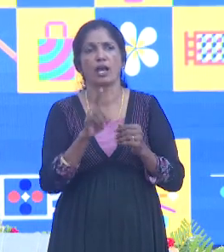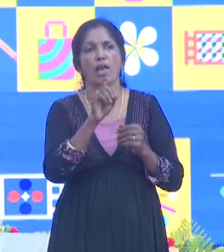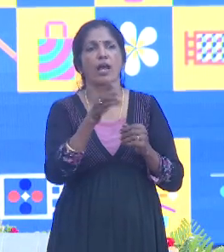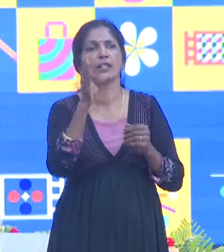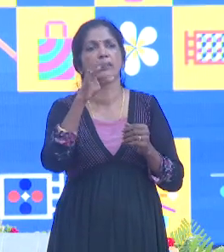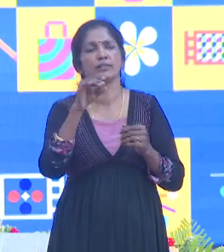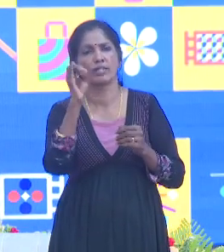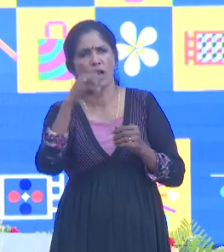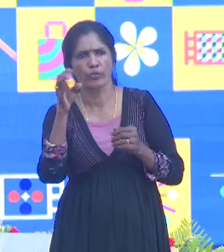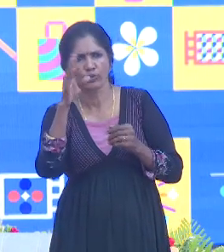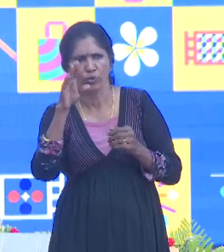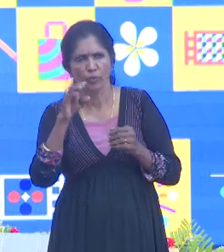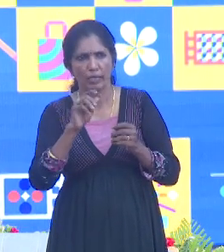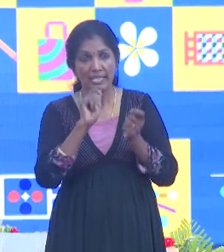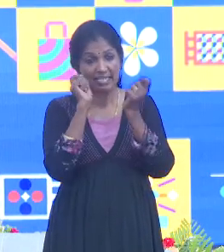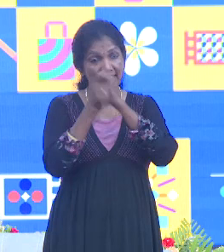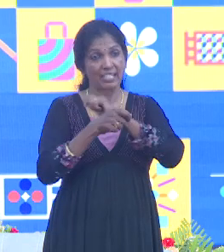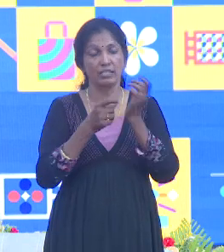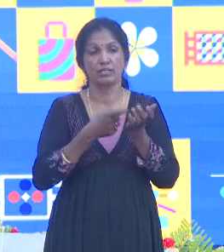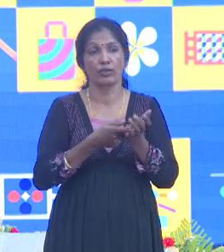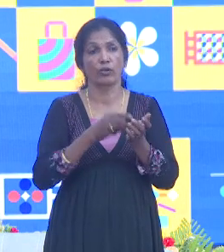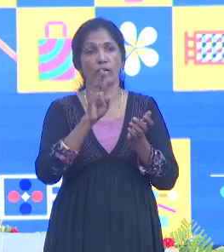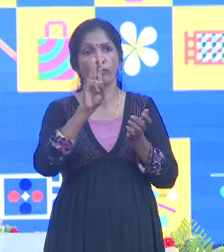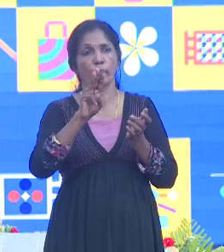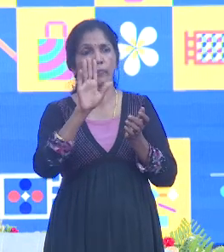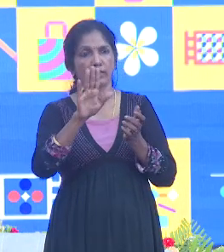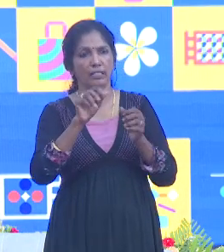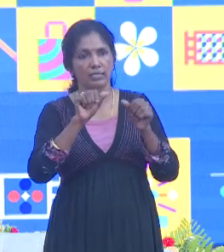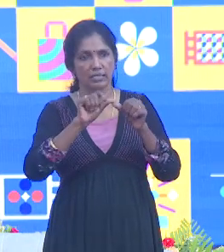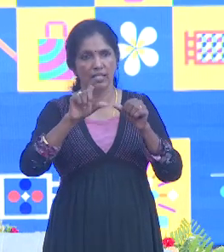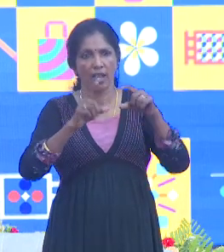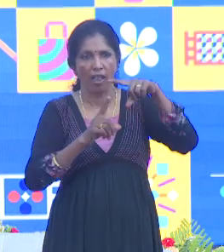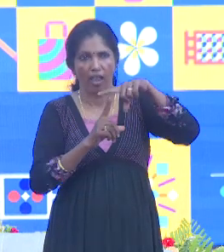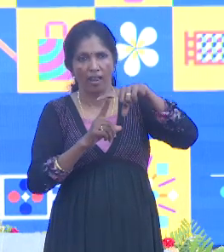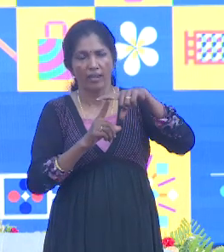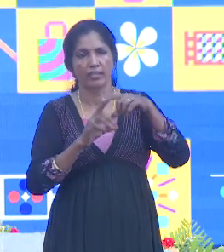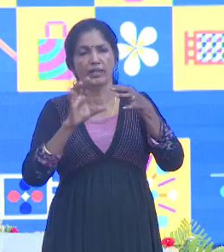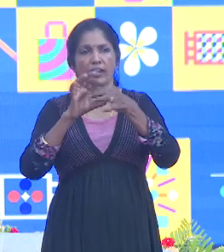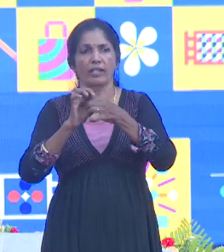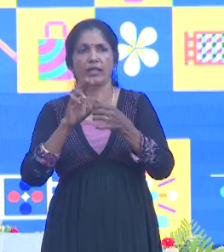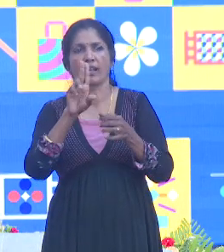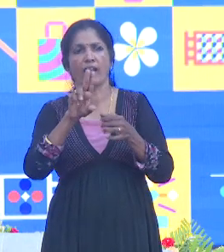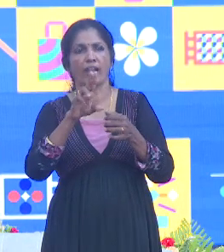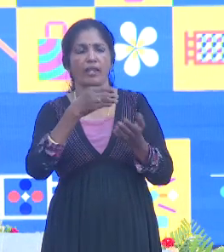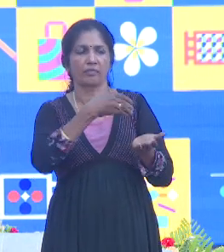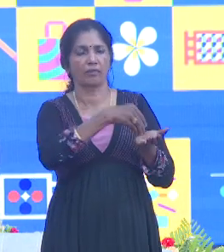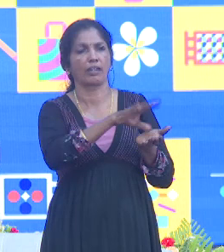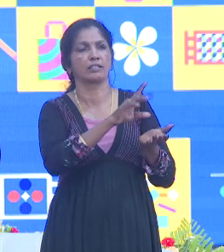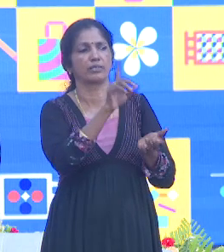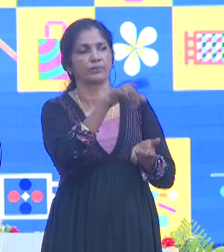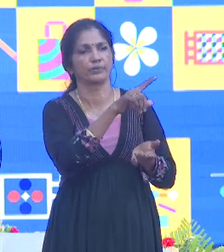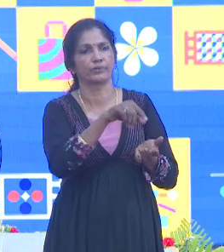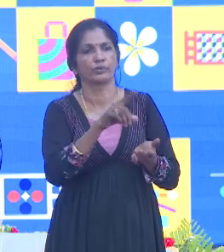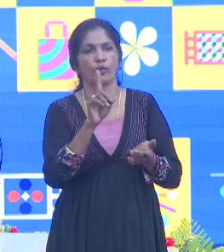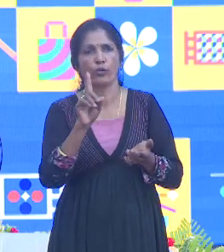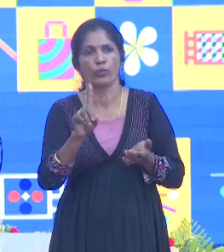69-ലെ ആ നിയമം ഭേദഗതി ചെയ്യപ്പെട്ടപ്പോൾ 35 ആക്ടും പ്രകാരം അതിലെ 2 എണ്ണം എടുത്തു കളഞ്ഞു. അതിൽ ഒരെണ്ണമേ